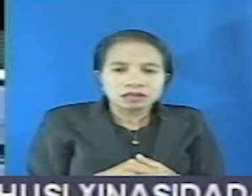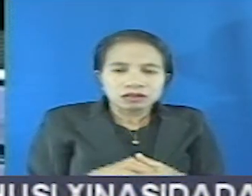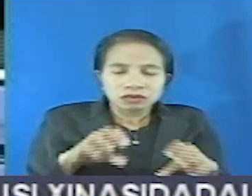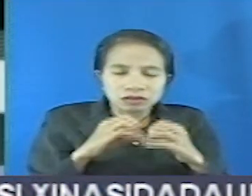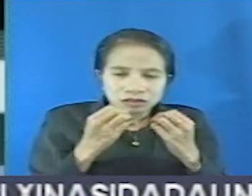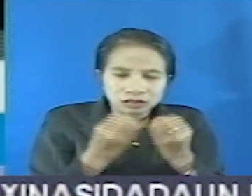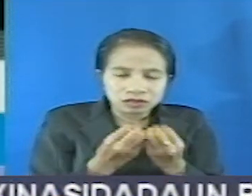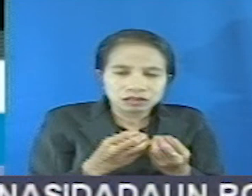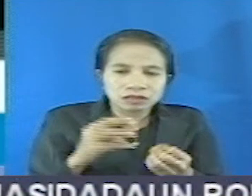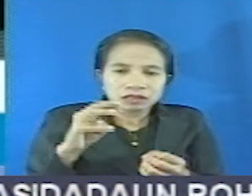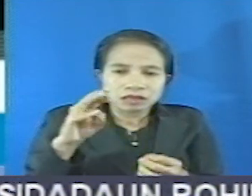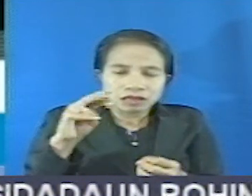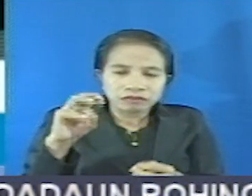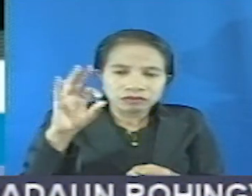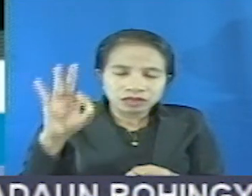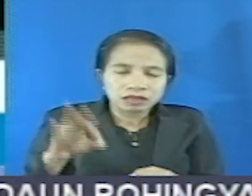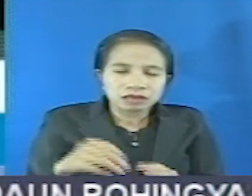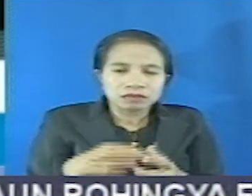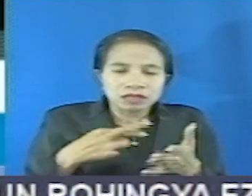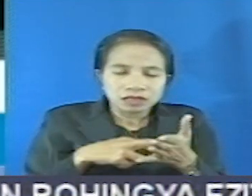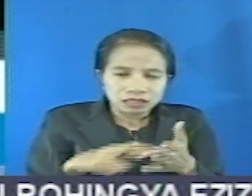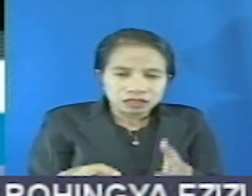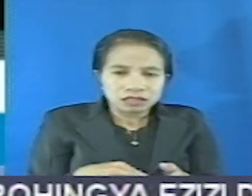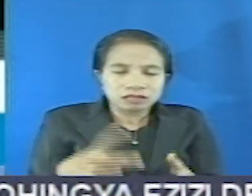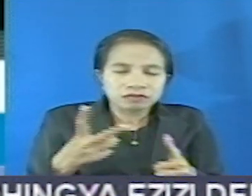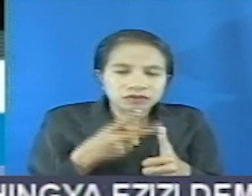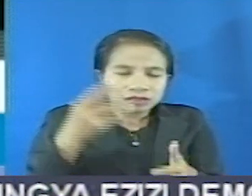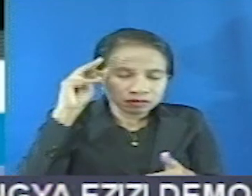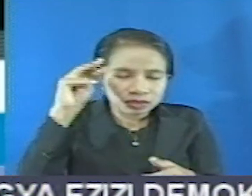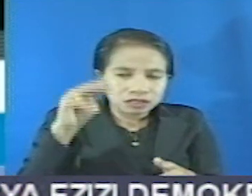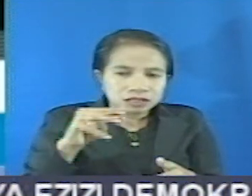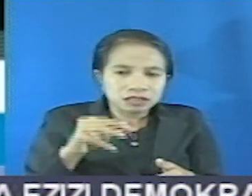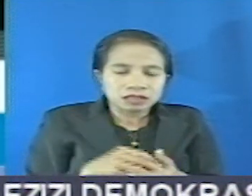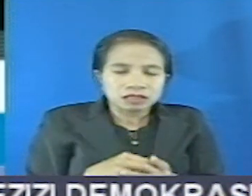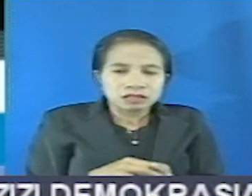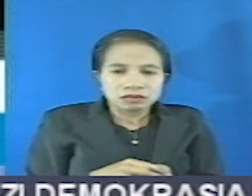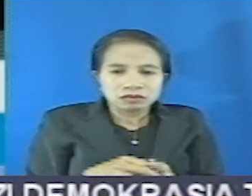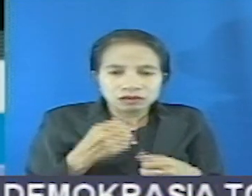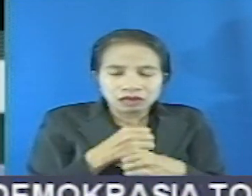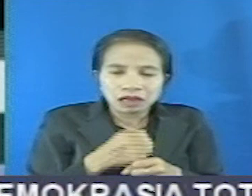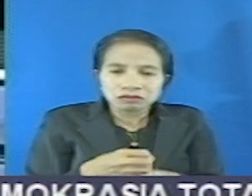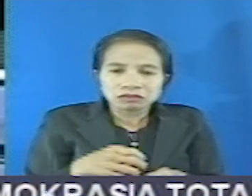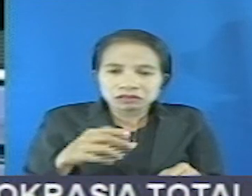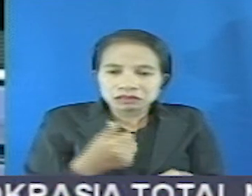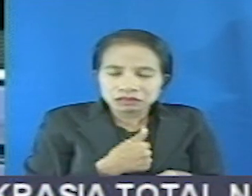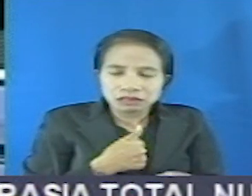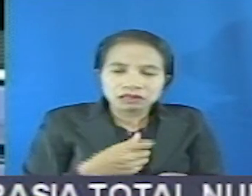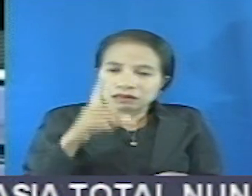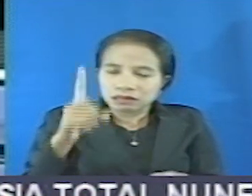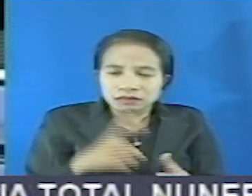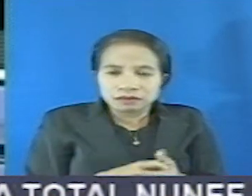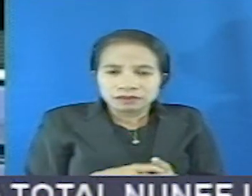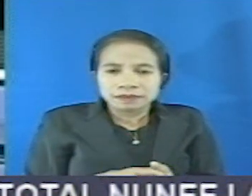kita nabe senior visi ministro atua fora husin ini ya kompetensi raksi. Portanto ia kasu ida